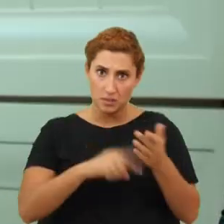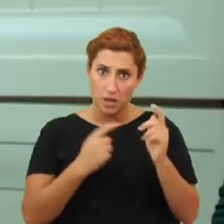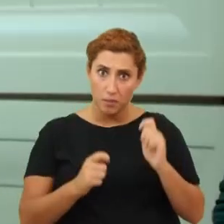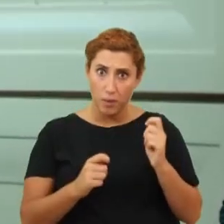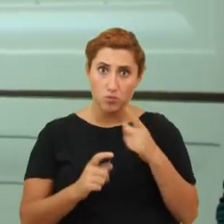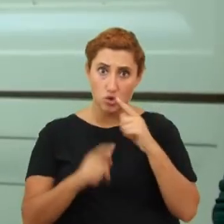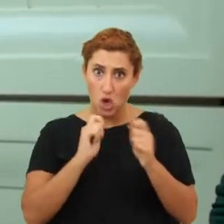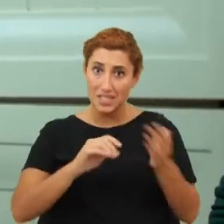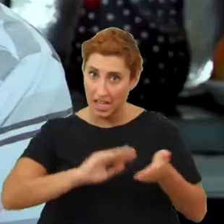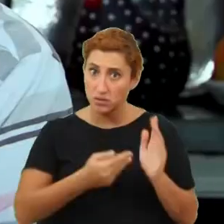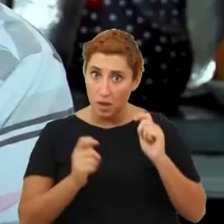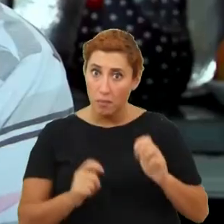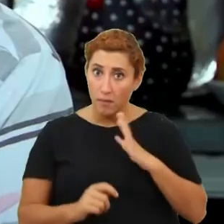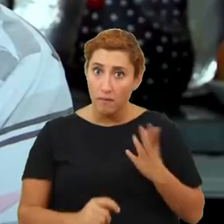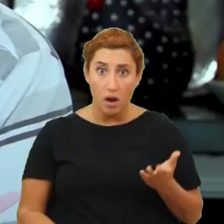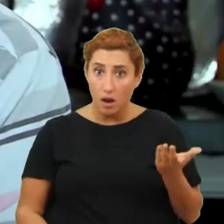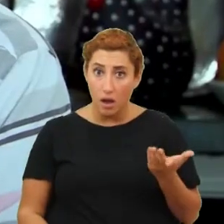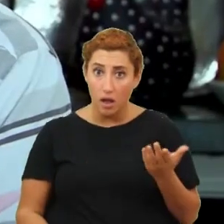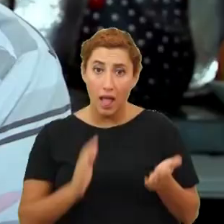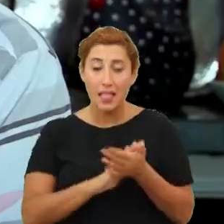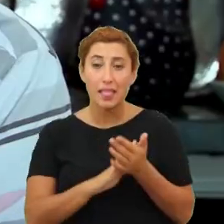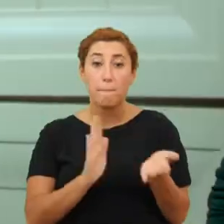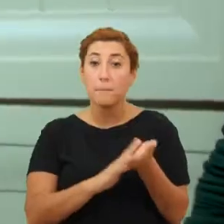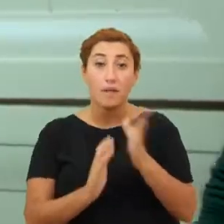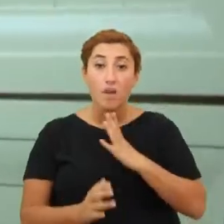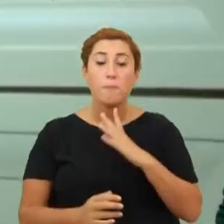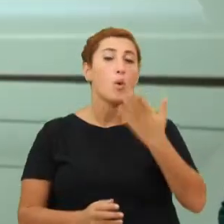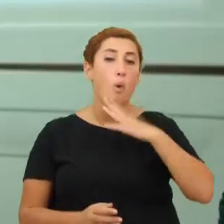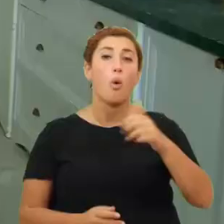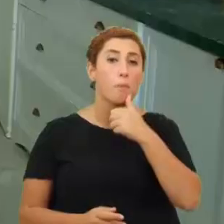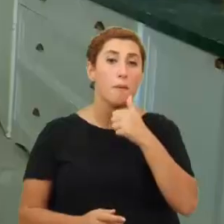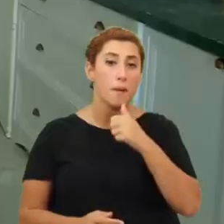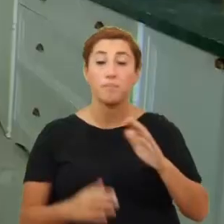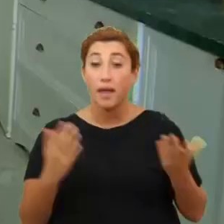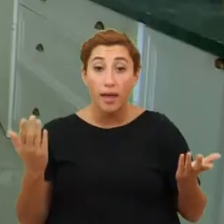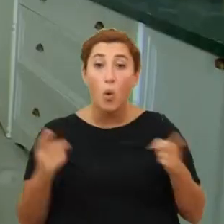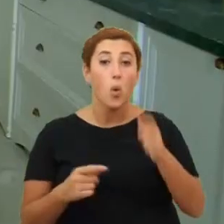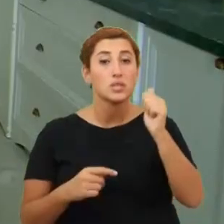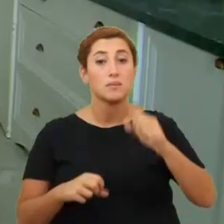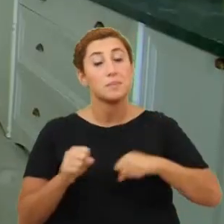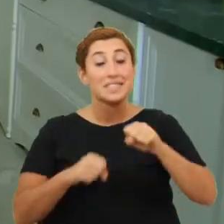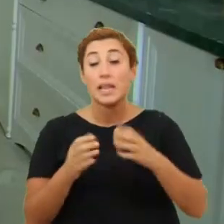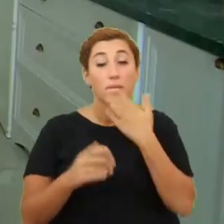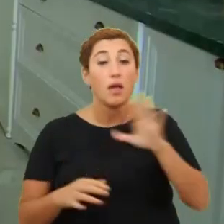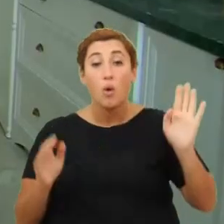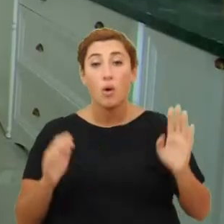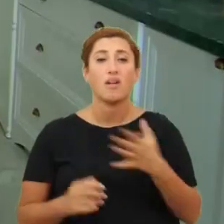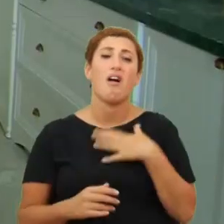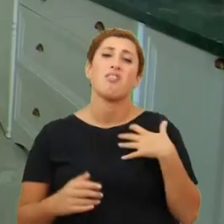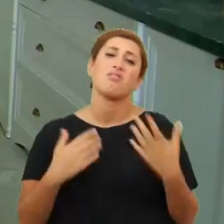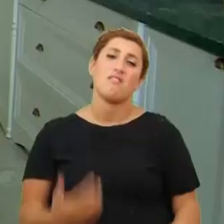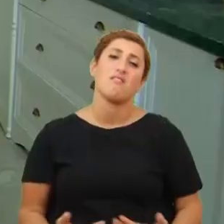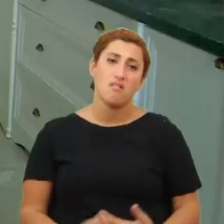imzalamışım? Sözleşme mi yapmışım seninle? Ha? Elinde belge var mı? Yok baba. O zaman bisiklet de yok. Anne